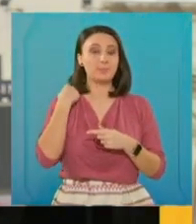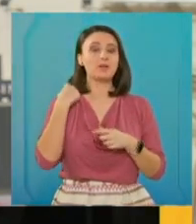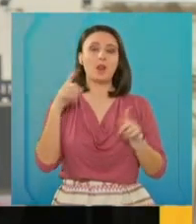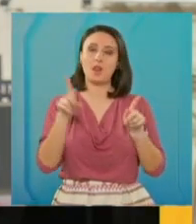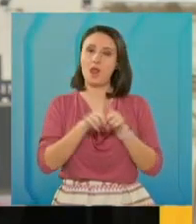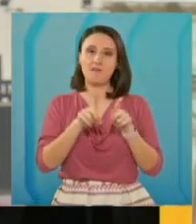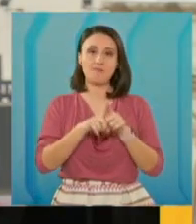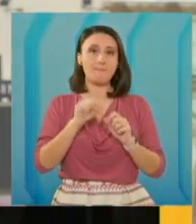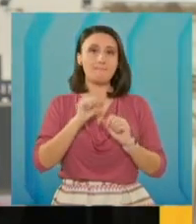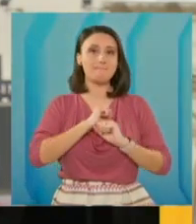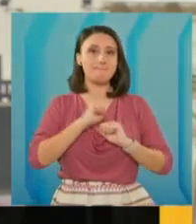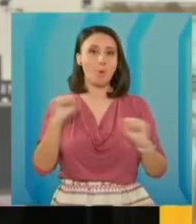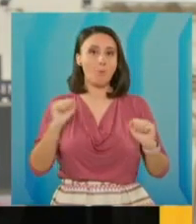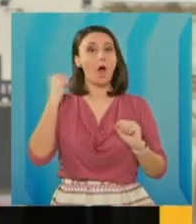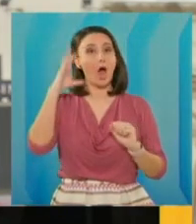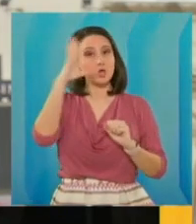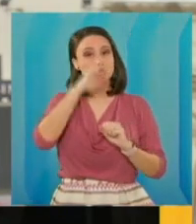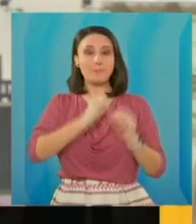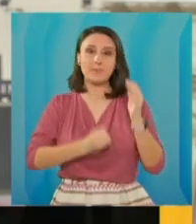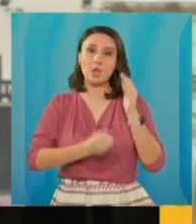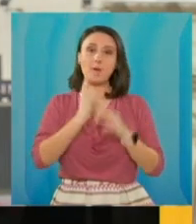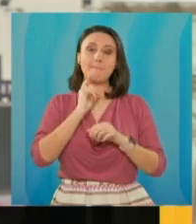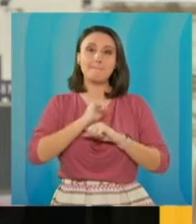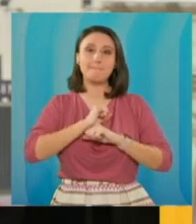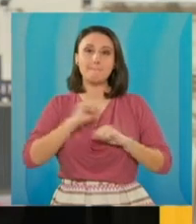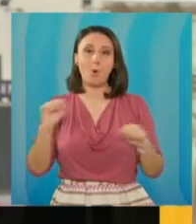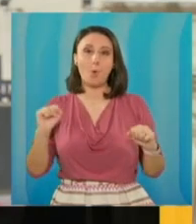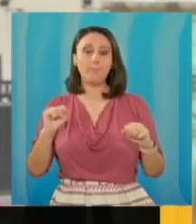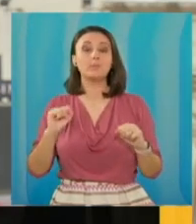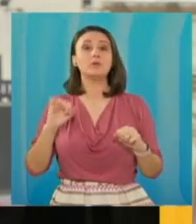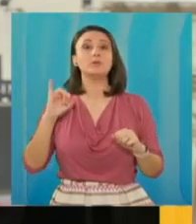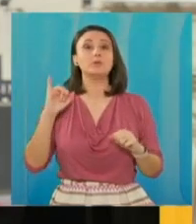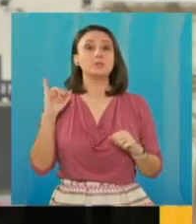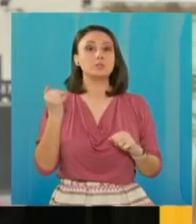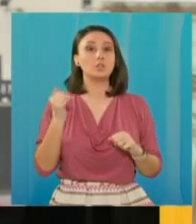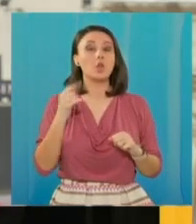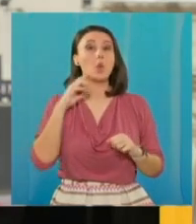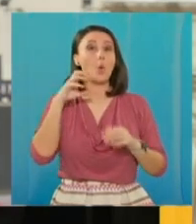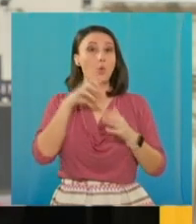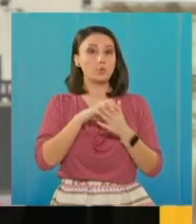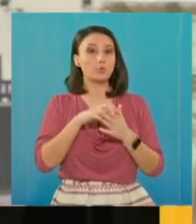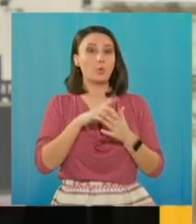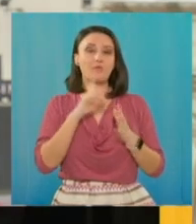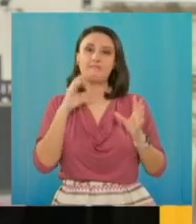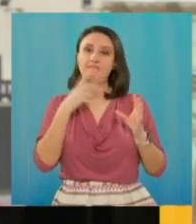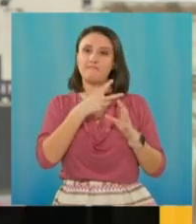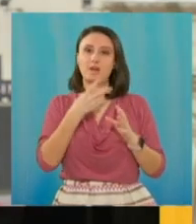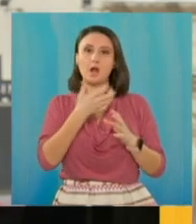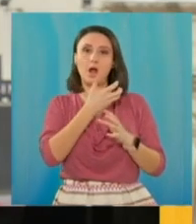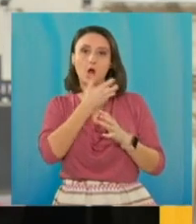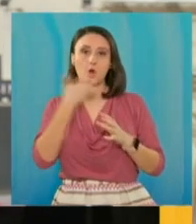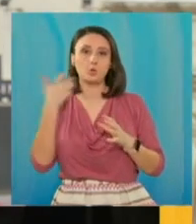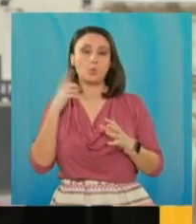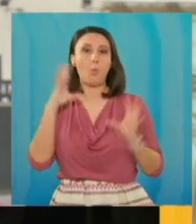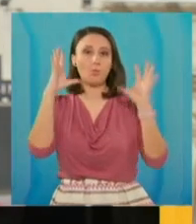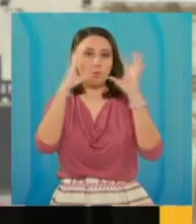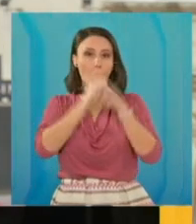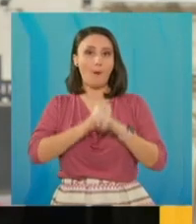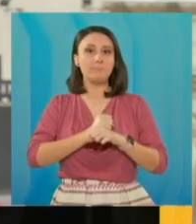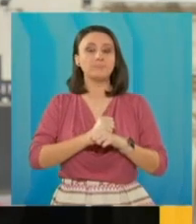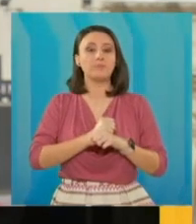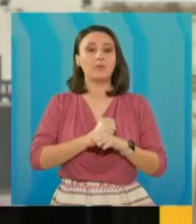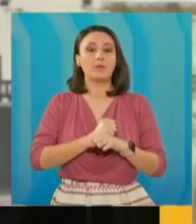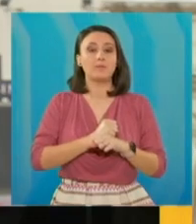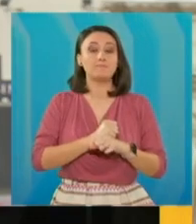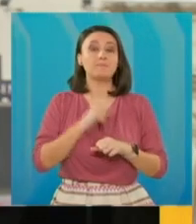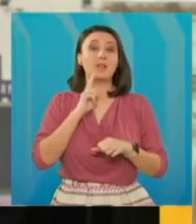avut loc noi bombardamente și explozii, iar locuitorii din Mariupol sunt în beznă și fără căldură de o săptămână. Atenție, urmează detalii și imagini care